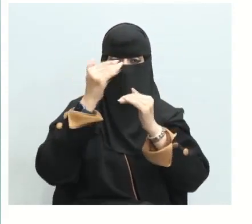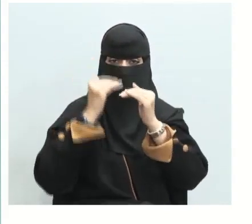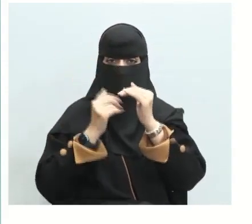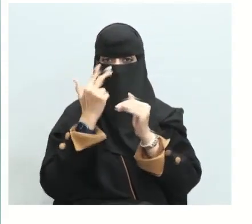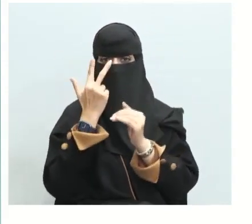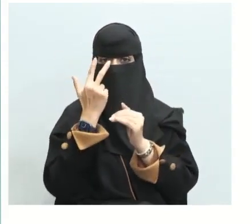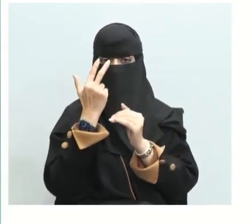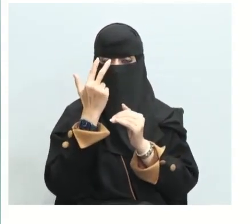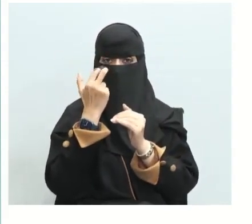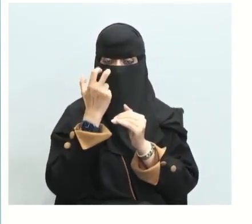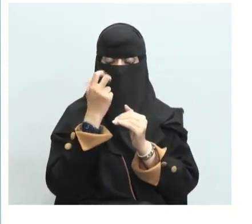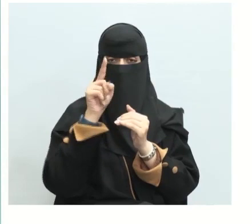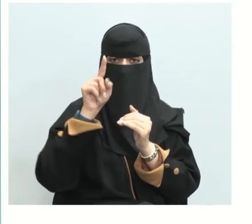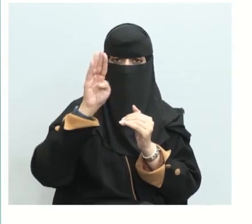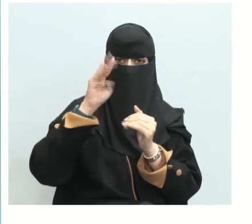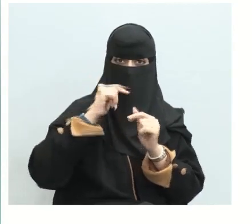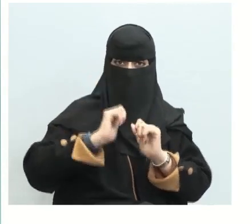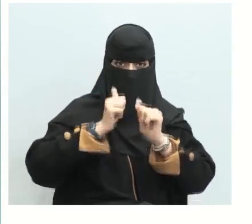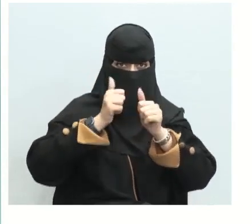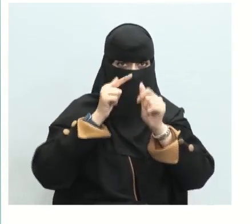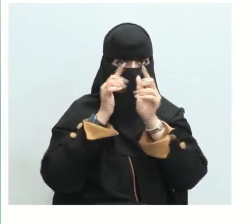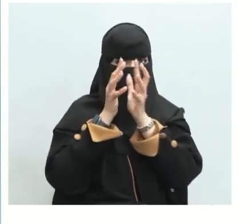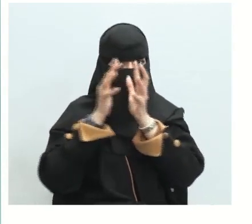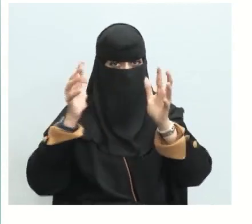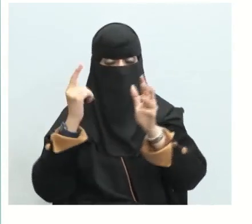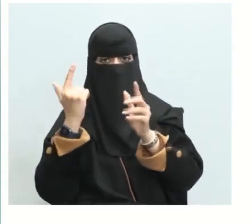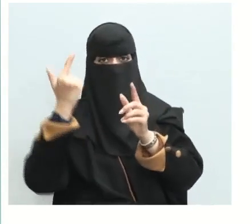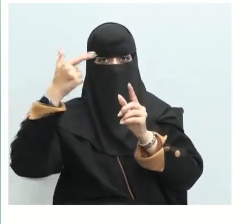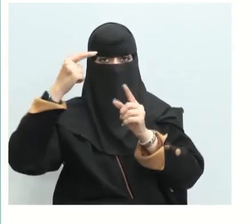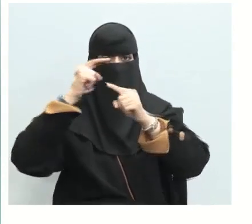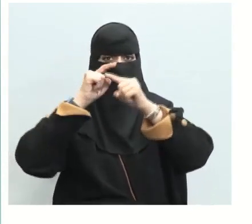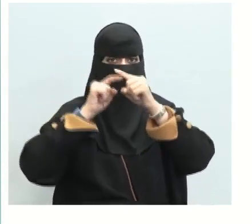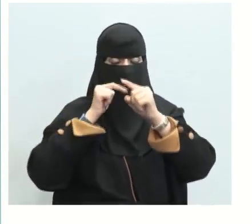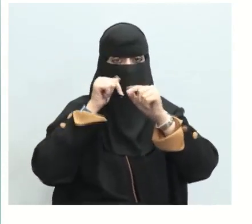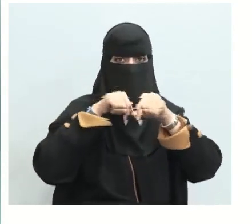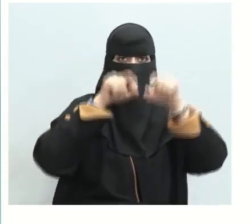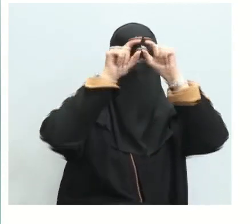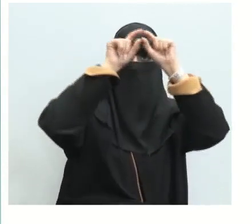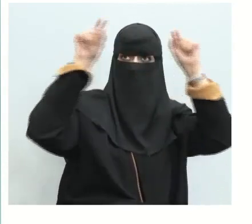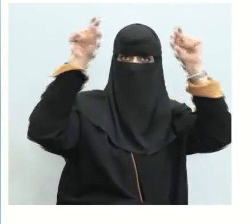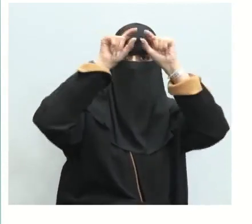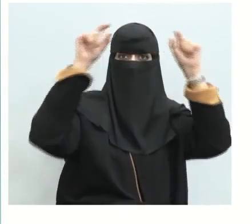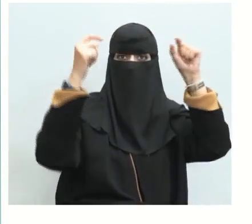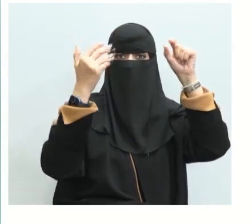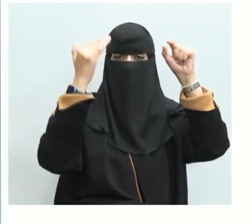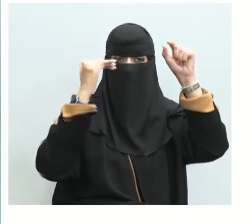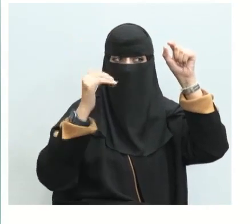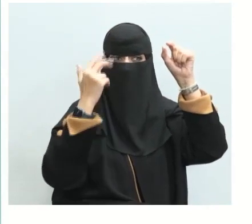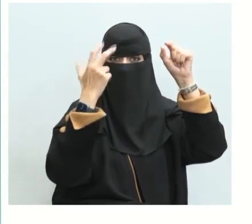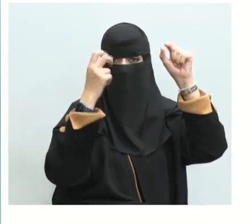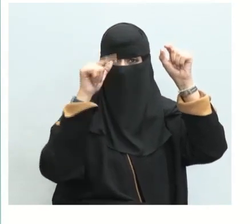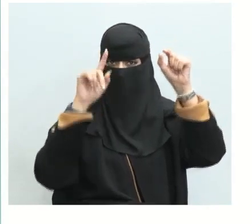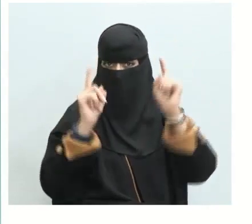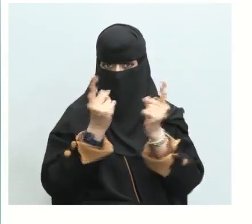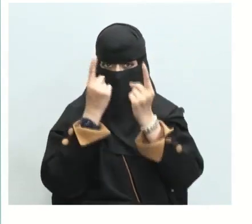من 800 بكسل. إذا هنا إذا كان عرض الشاشة 800 بكسل